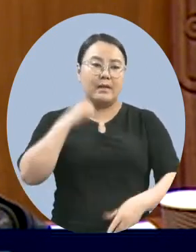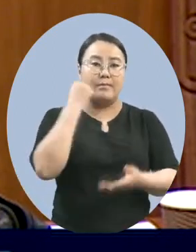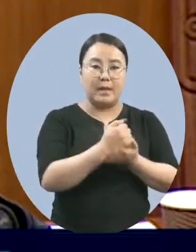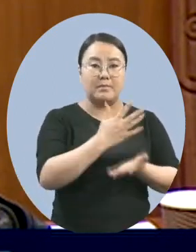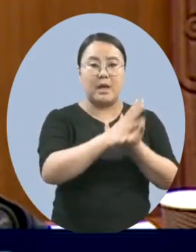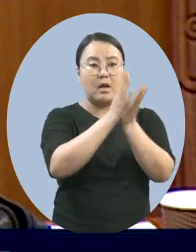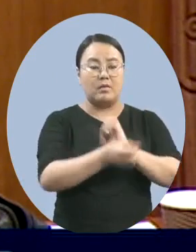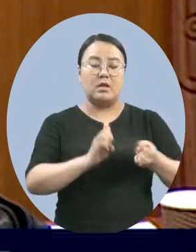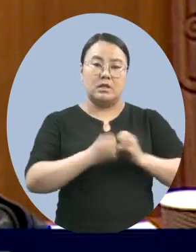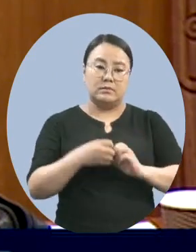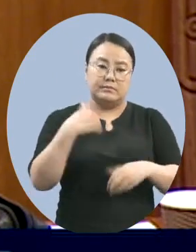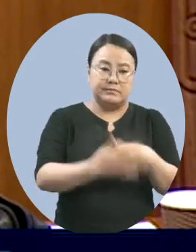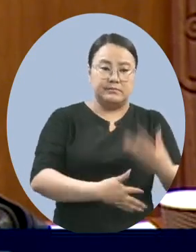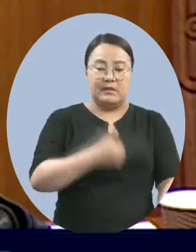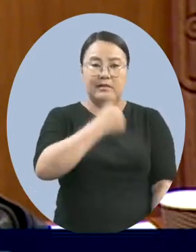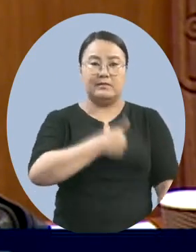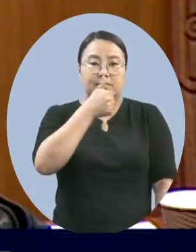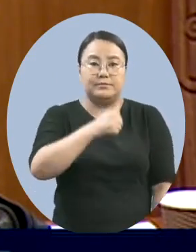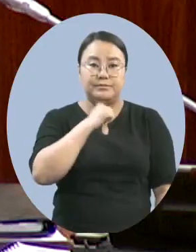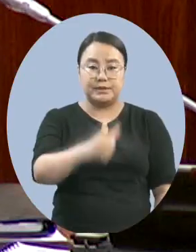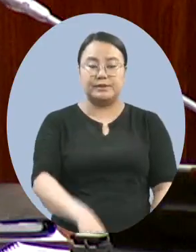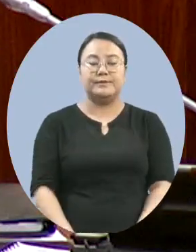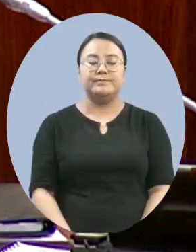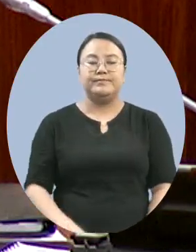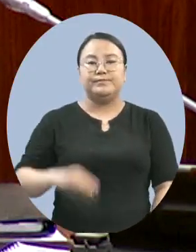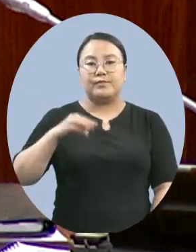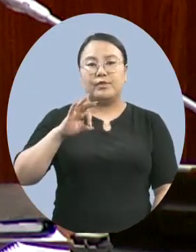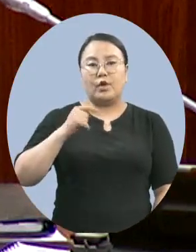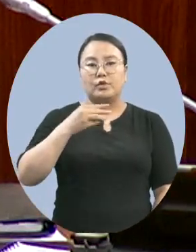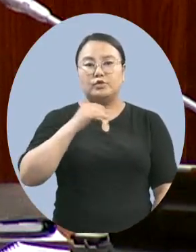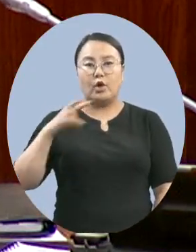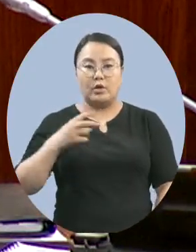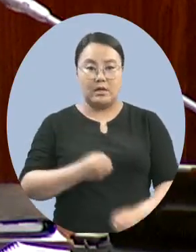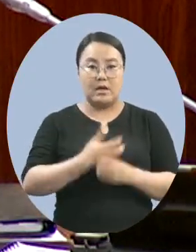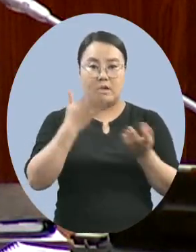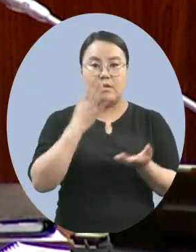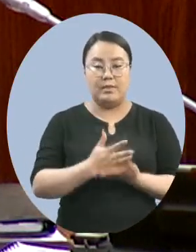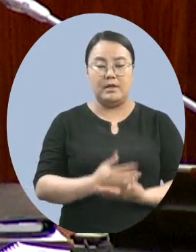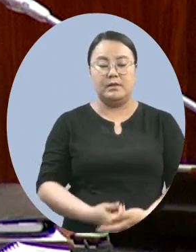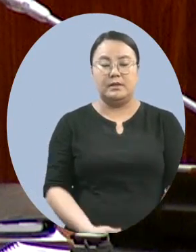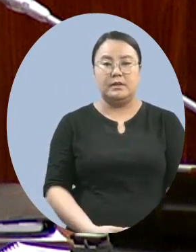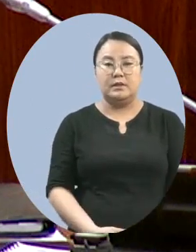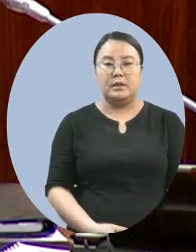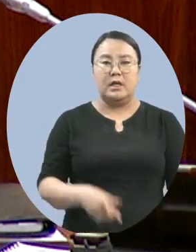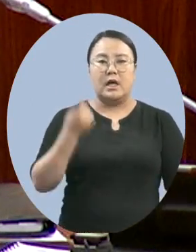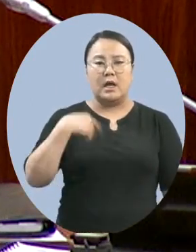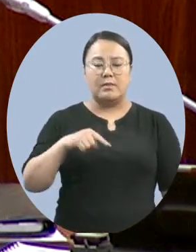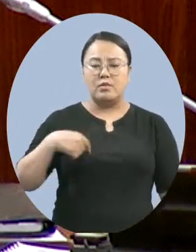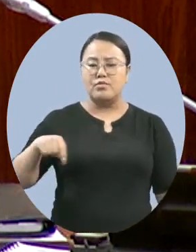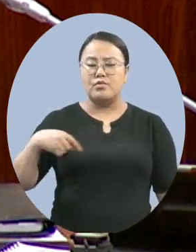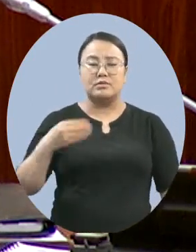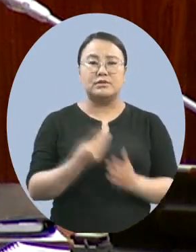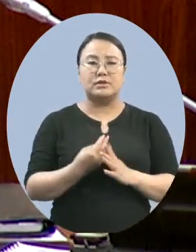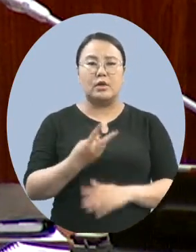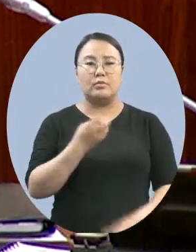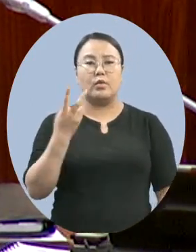батлагдсан хэдий ч хэрэгжилт дээрээ хангалтгүй байгаа. Тогтоол гэж жишээ болгоод ярил бид нар 20 одоо хамгийн өдрөө ойрхон мэдж байгаа